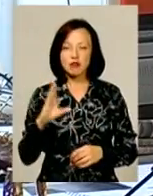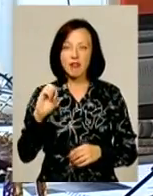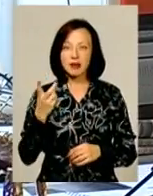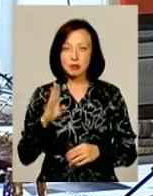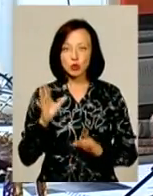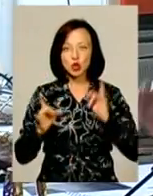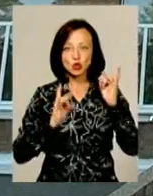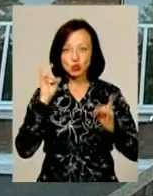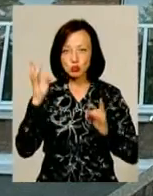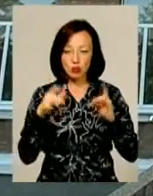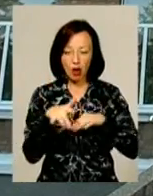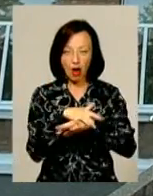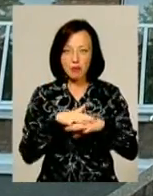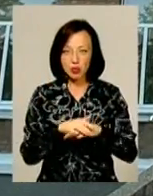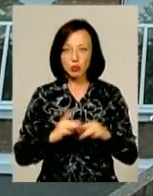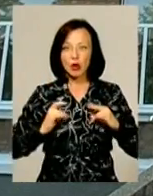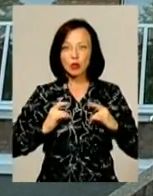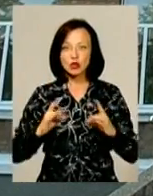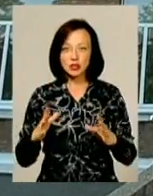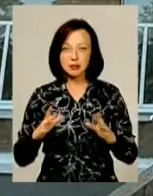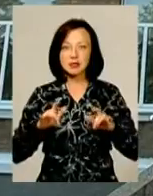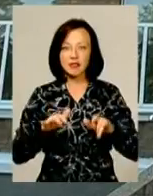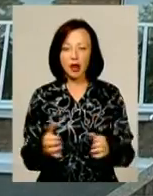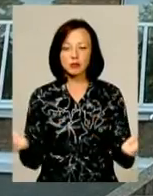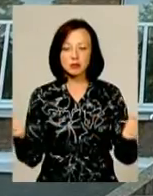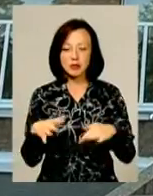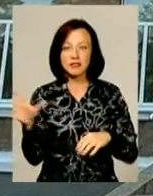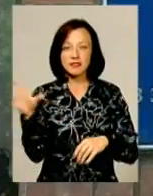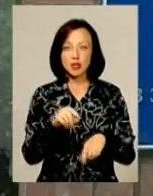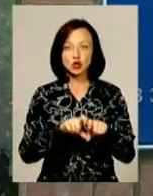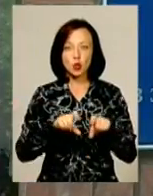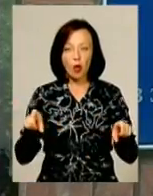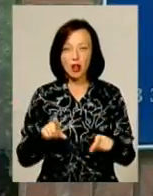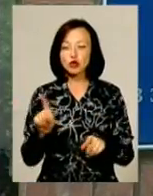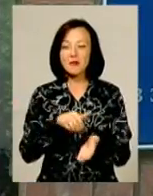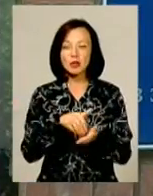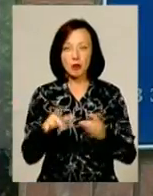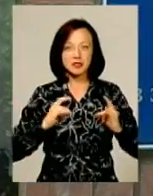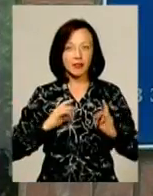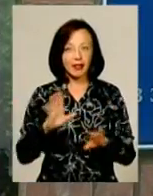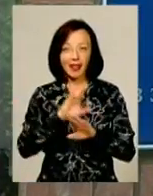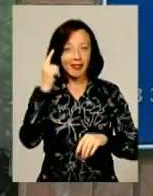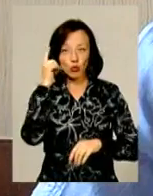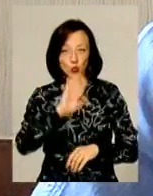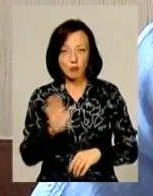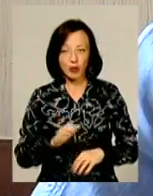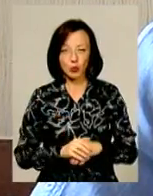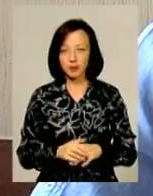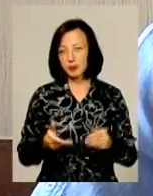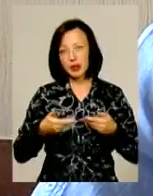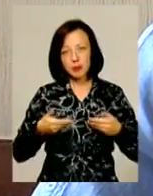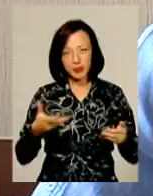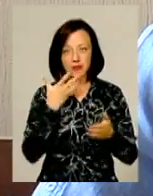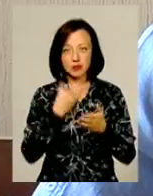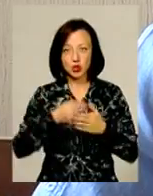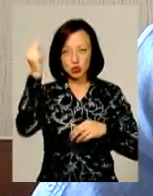буде шумно і гамірно. На урочисту лінійку збереться уся школа. Про те, щоб відмовитися від свята, навіть не думають. Ми у своїй